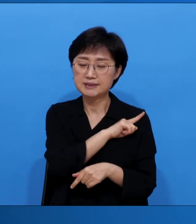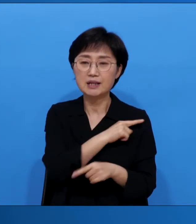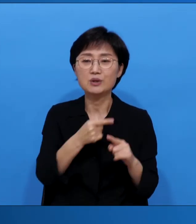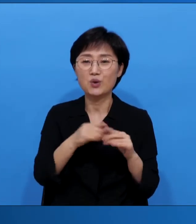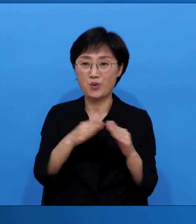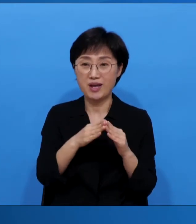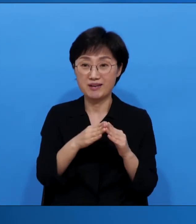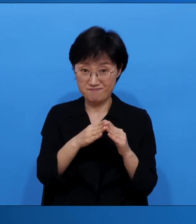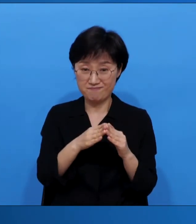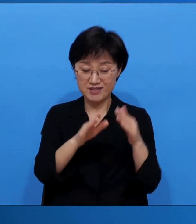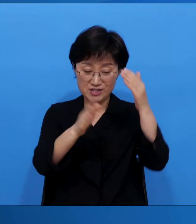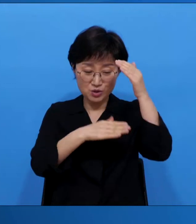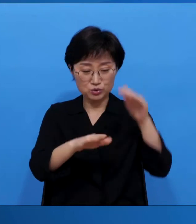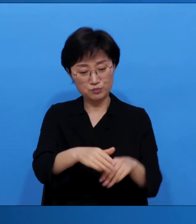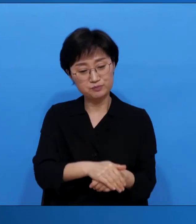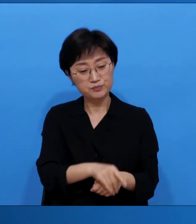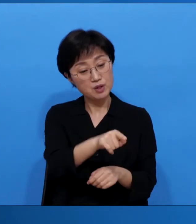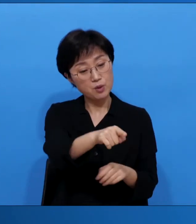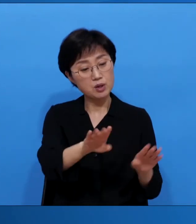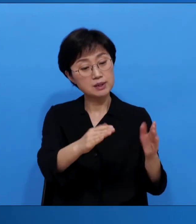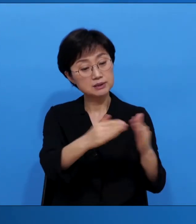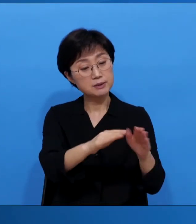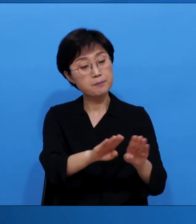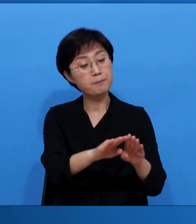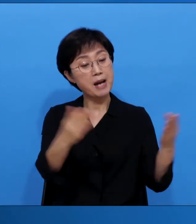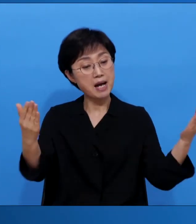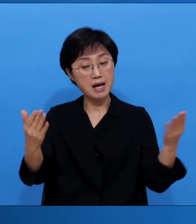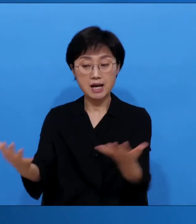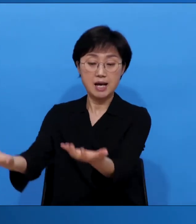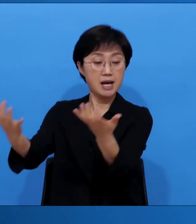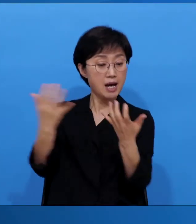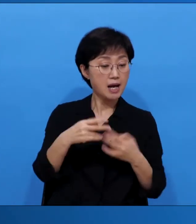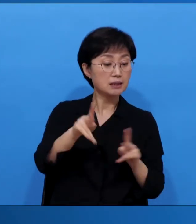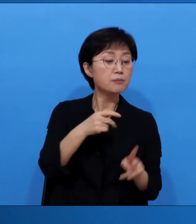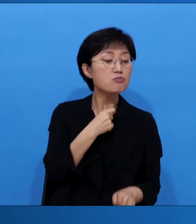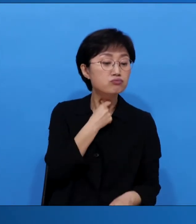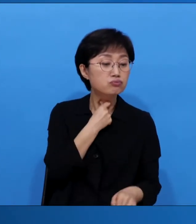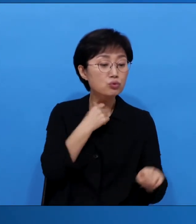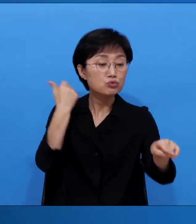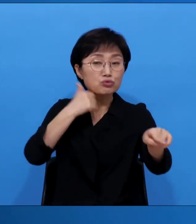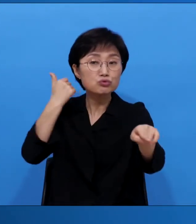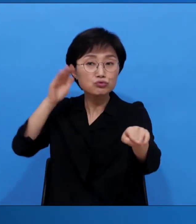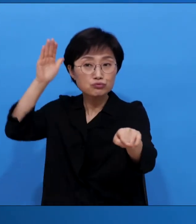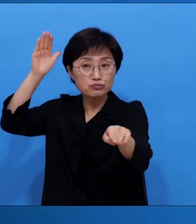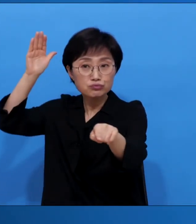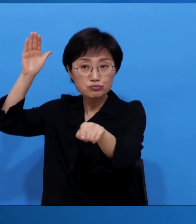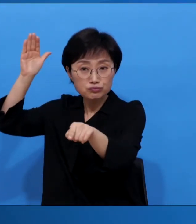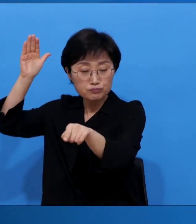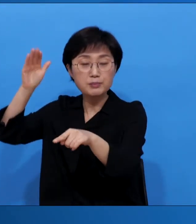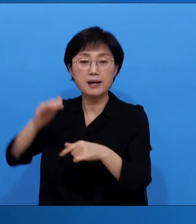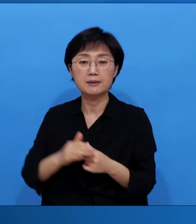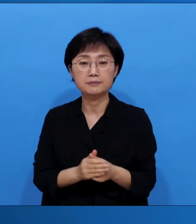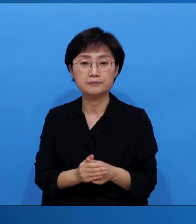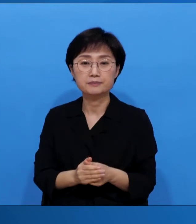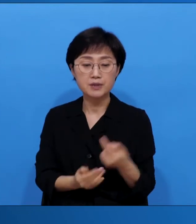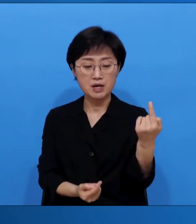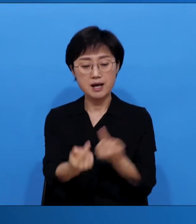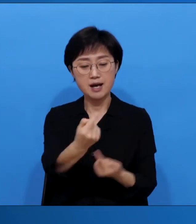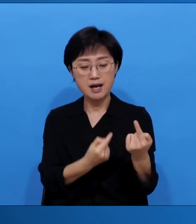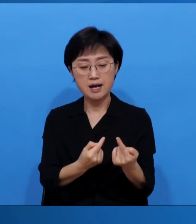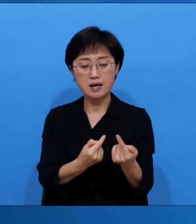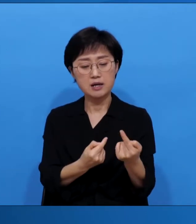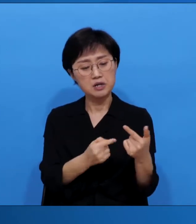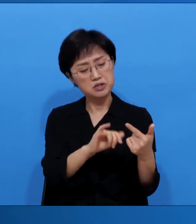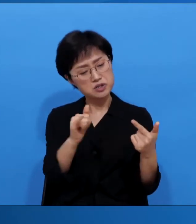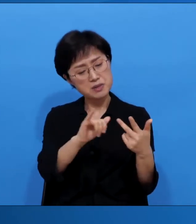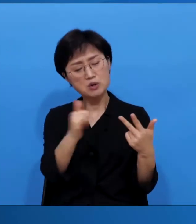성도들에게 자신의 집을 개방하여 다락방 성경 공부를 할 사람을 신청하게 하였습니다. 6명에서